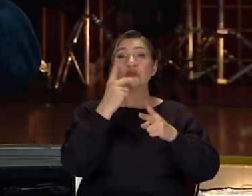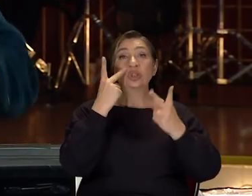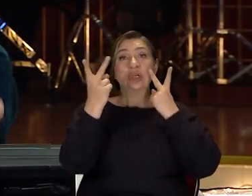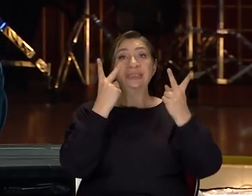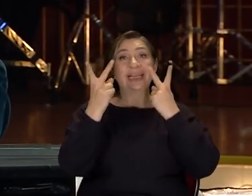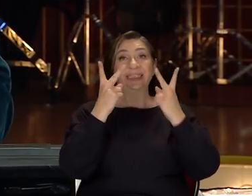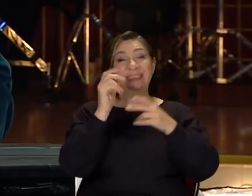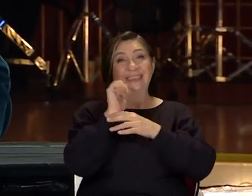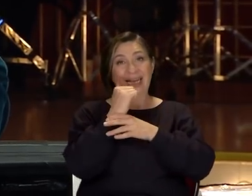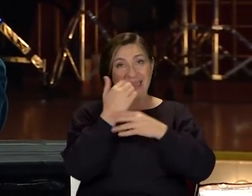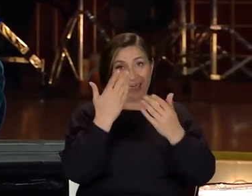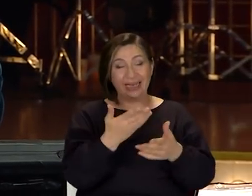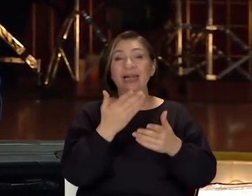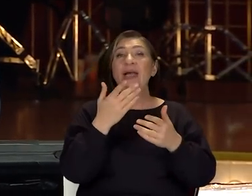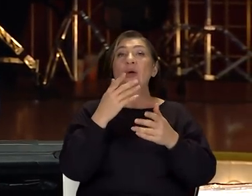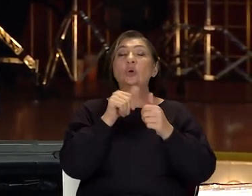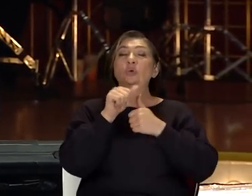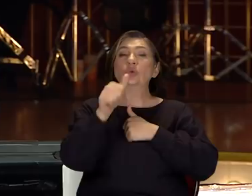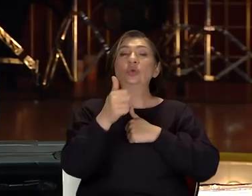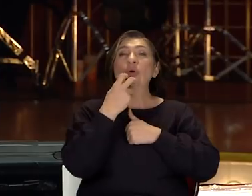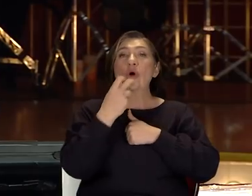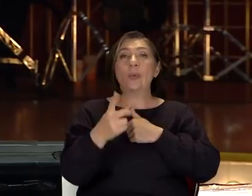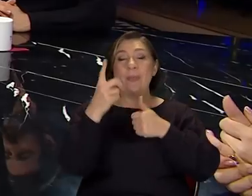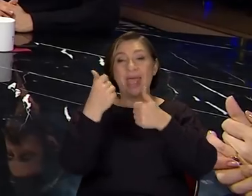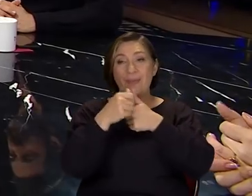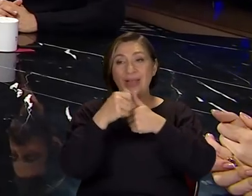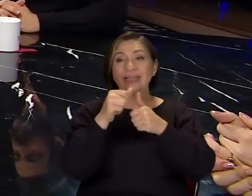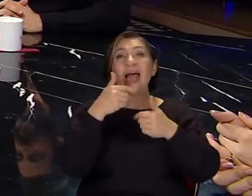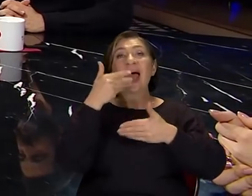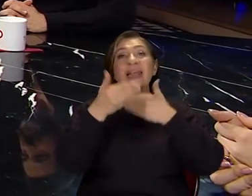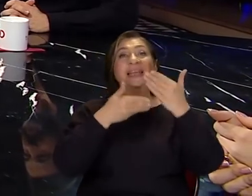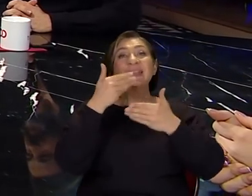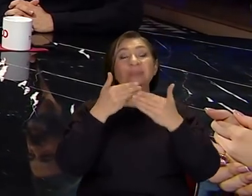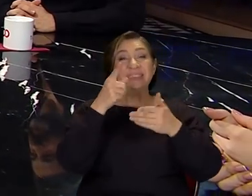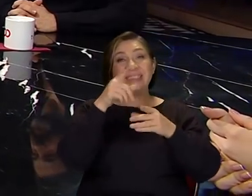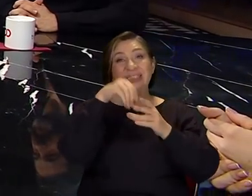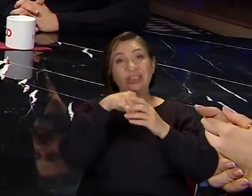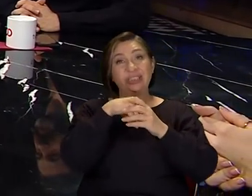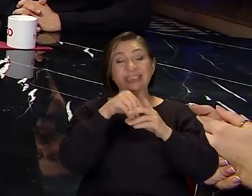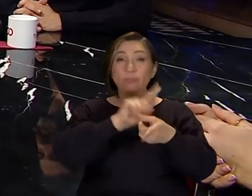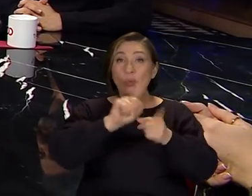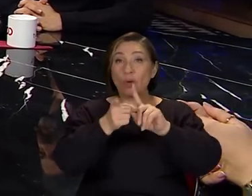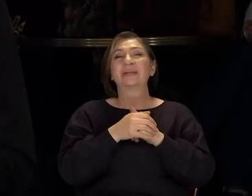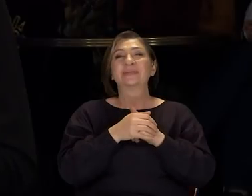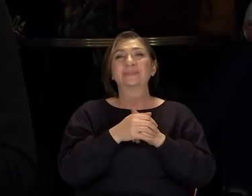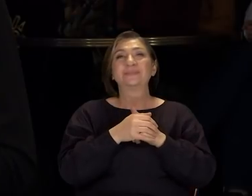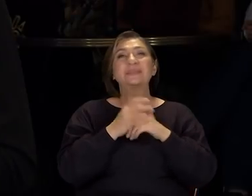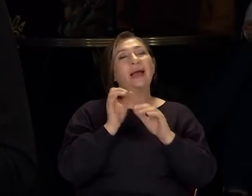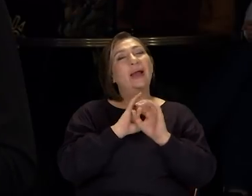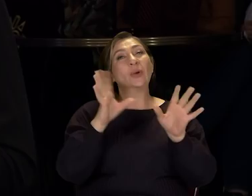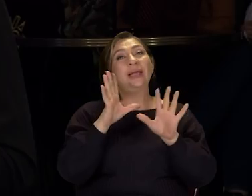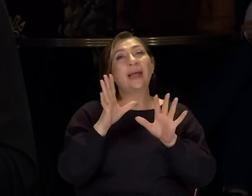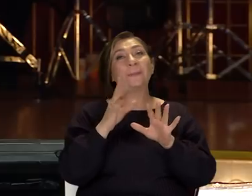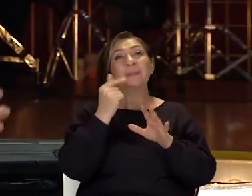evet, ama tiyatronun evet, ismi. Evet, uzun ömürlü bir evliliğin tarifini sizler için yaptı. Bence gayet güzel. Harikulade.